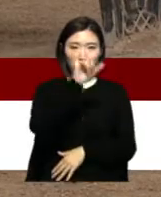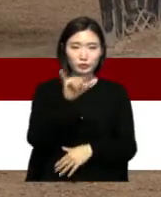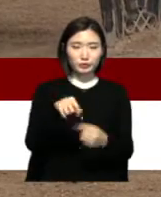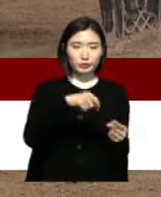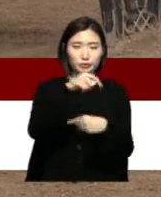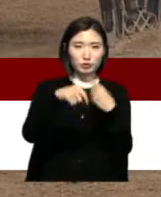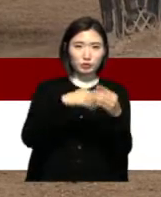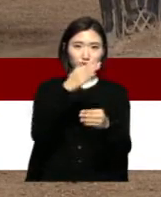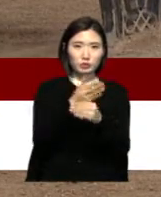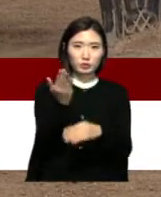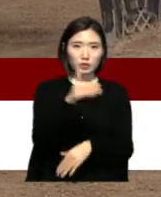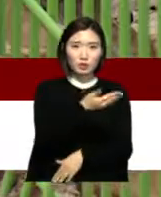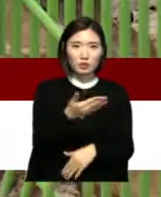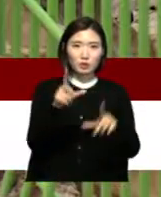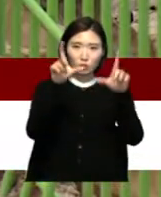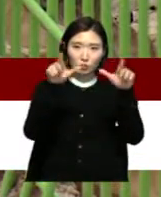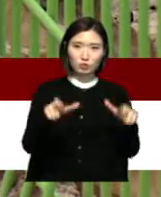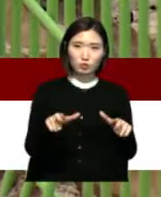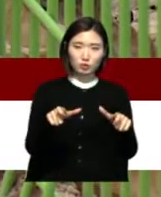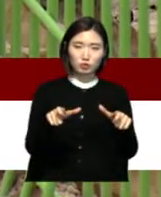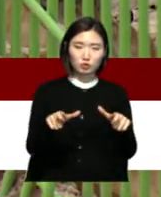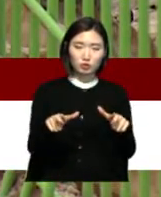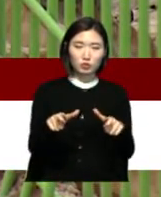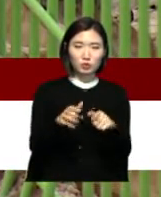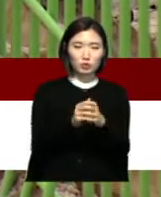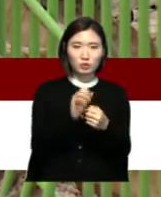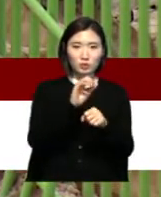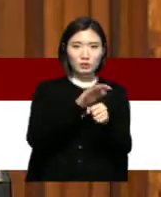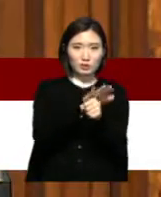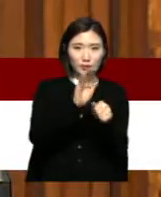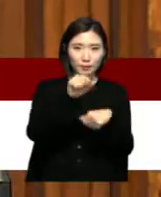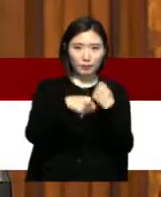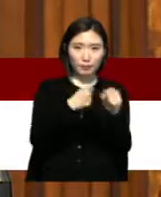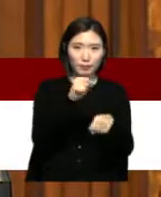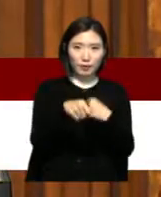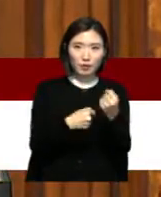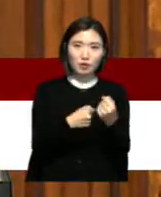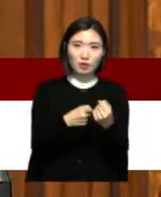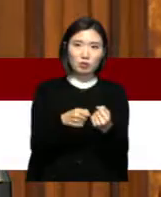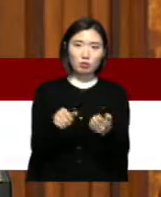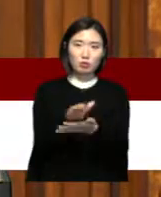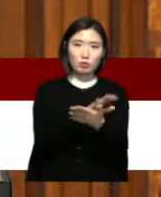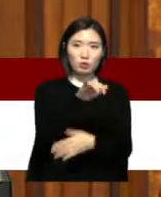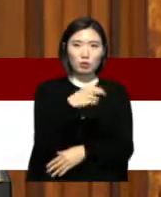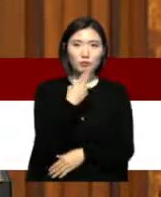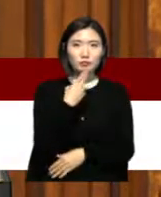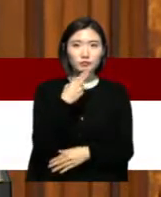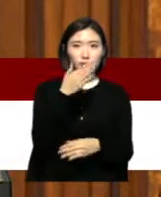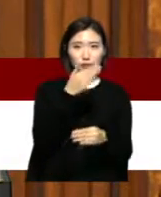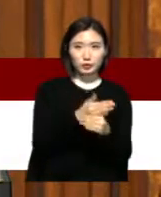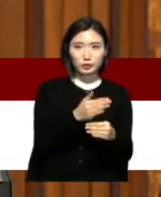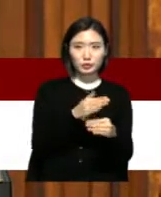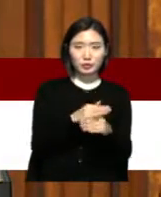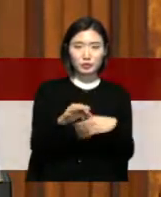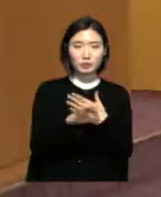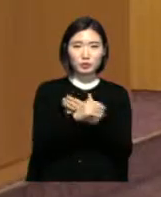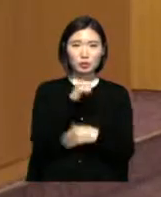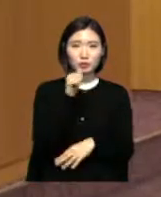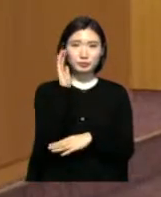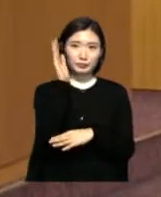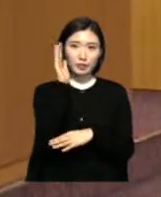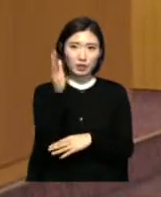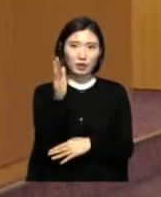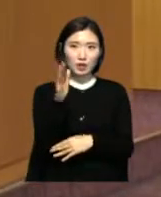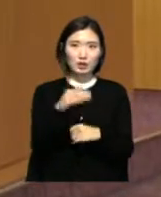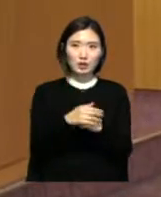그러나 현재 강동구에는 반려견 놀이터가 없는 상황. 때문에 송명아 구의원은 임시의 5분 발언에서